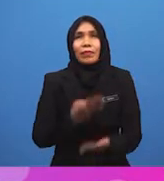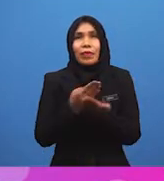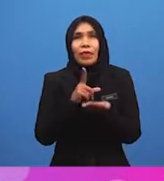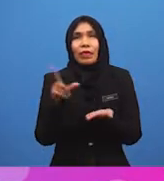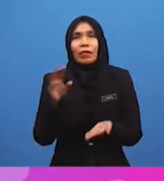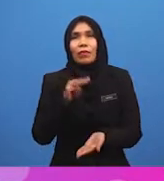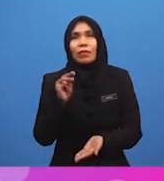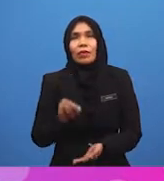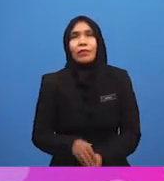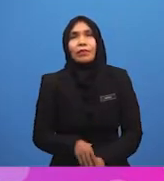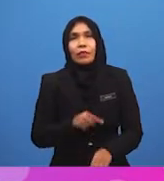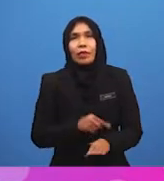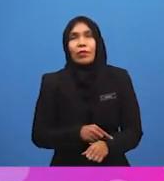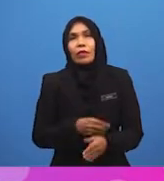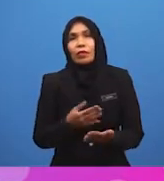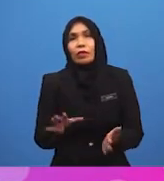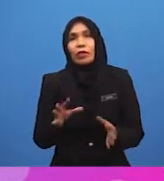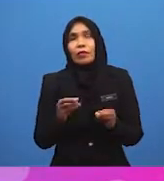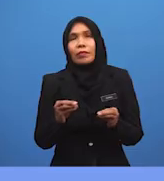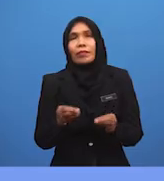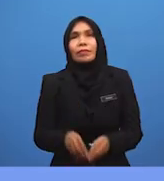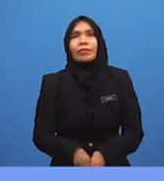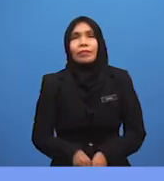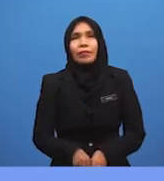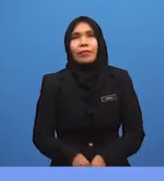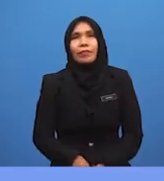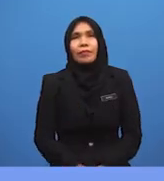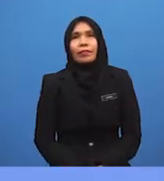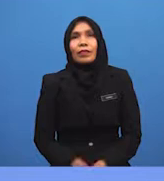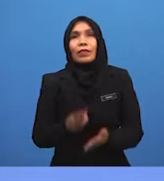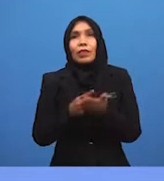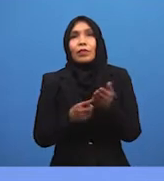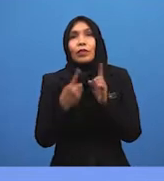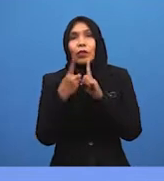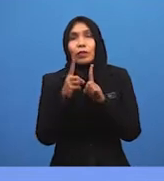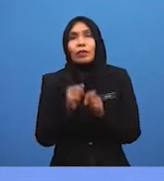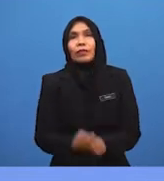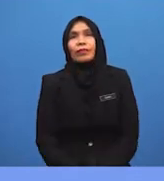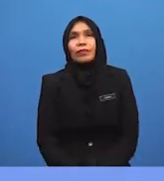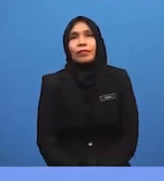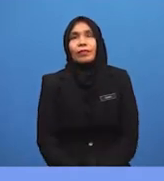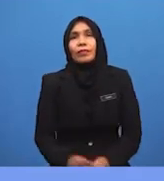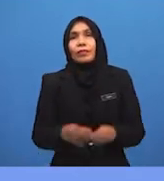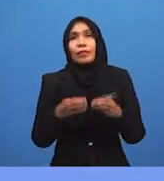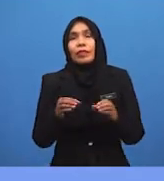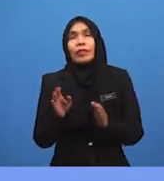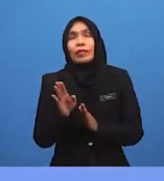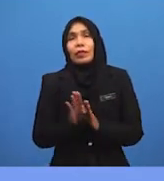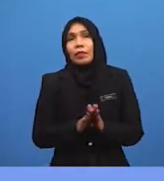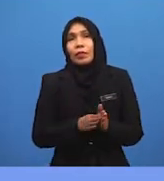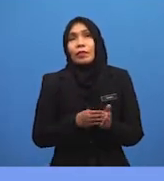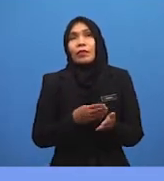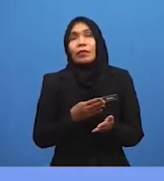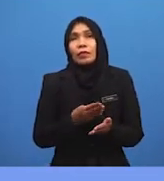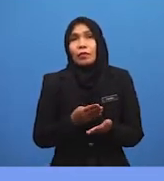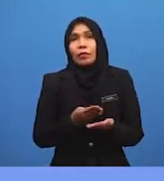Baiklah murid-murid, masa telah tamat. Cuba kita lihat apa jawapannya. Cara berbudi pekerti